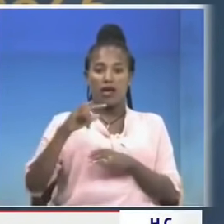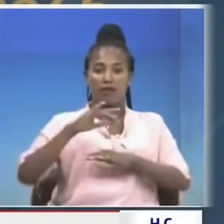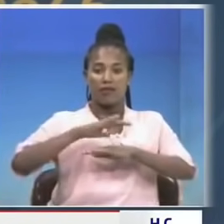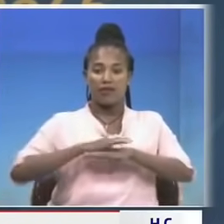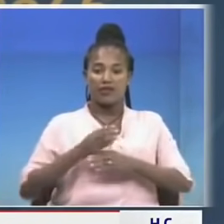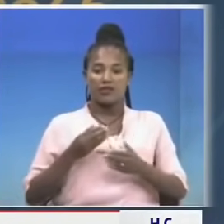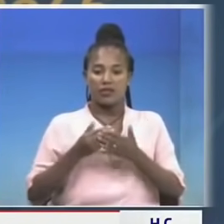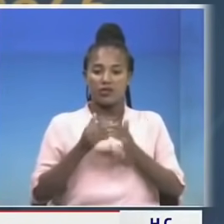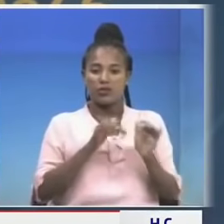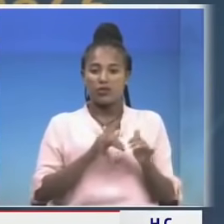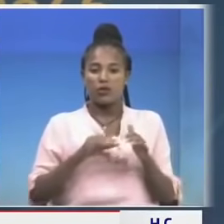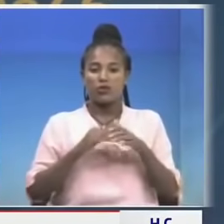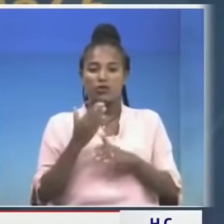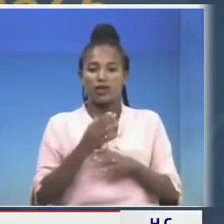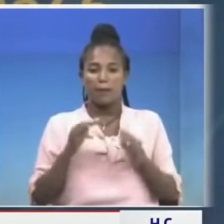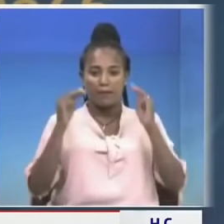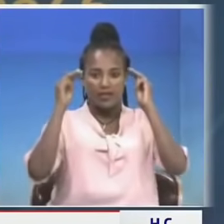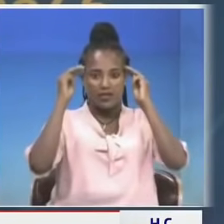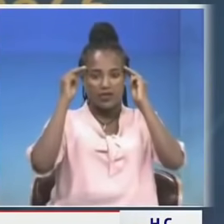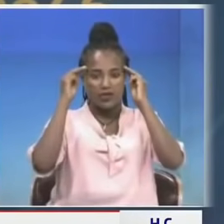ደግሞ